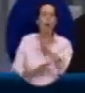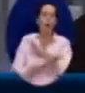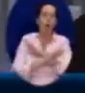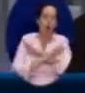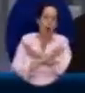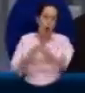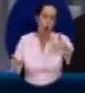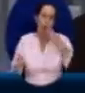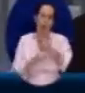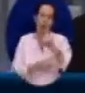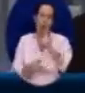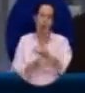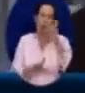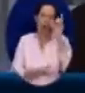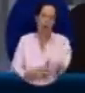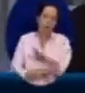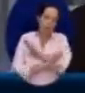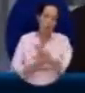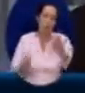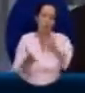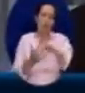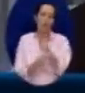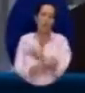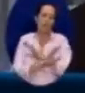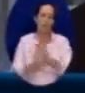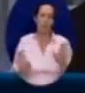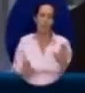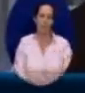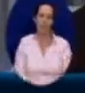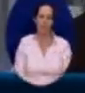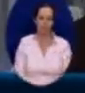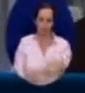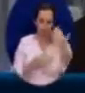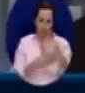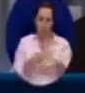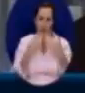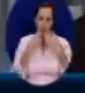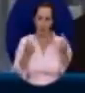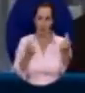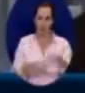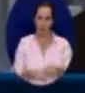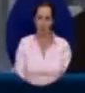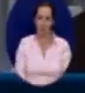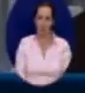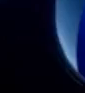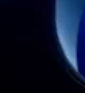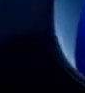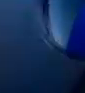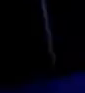לא יתאמר אדם בזולתו בעבודה, נקודה. נקודה. עד כאן. תודה רבה שבאתם. העונג הוא שלנו, תודה.